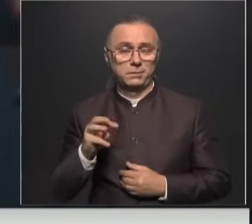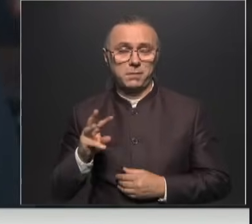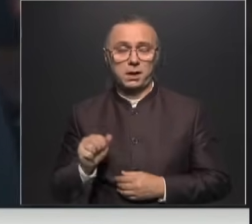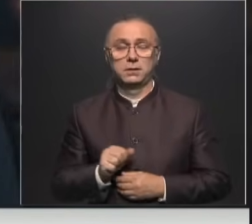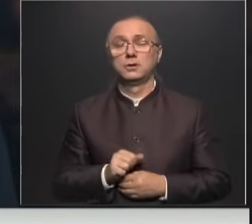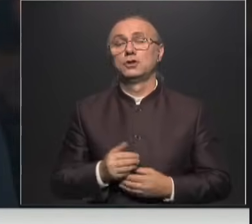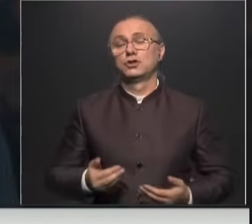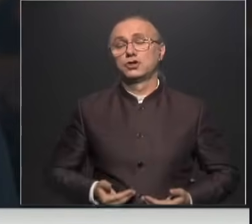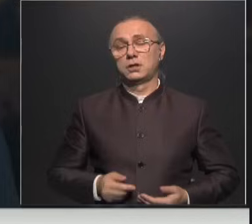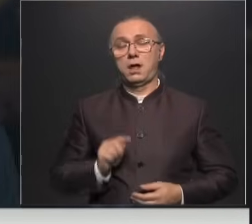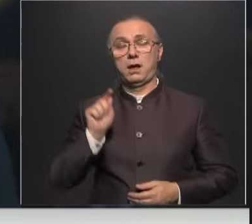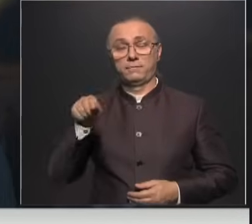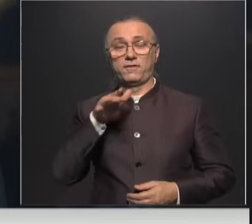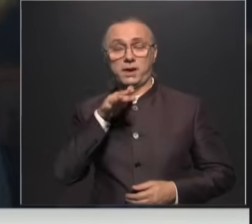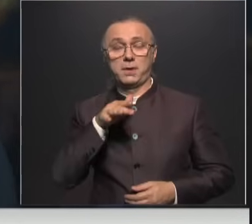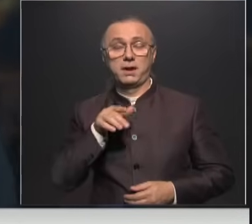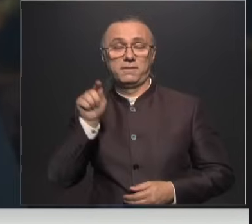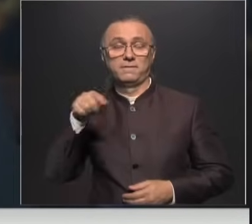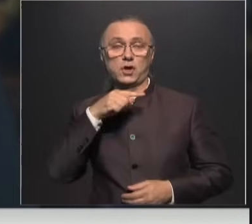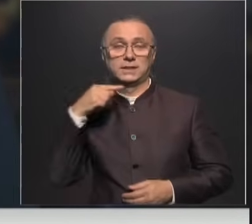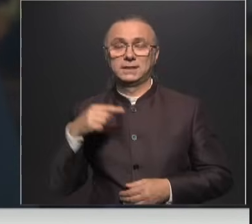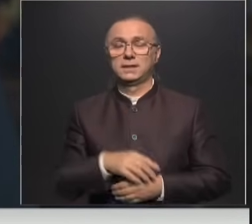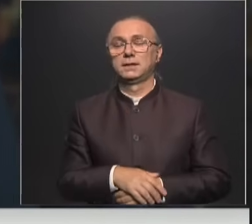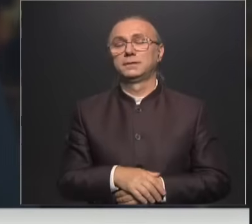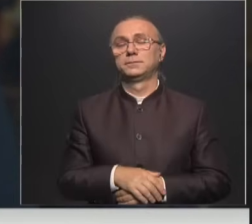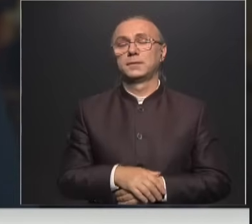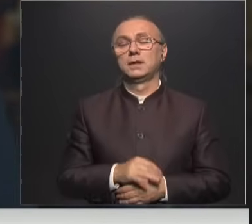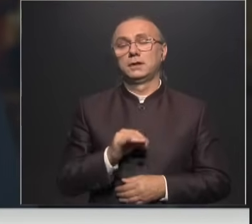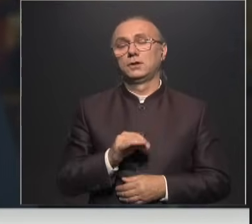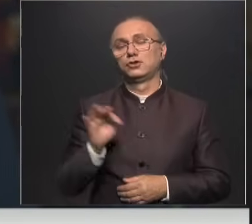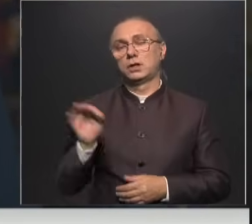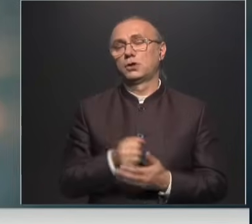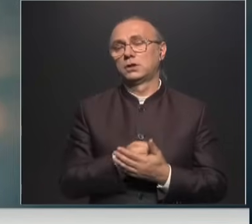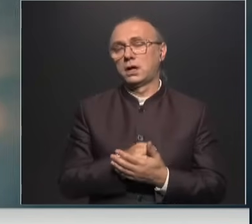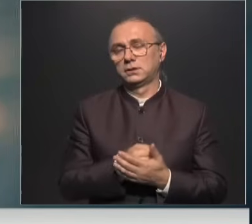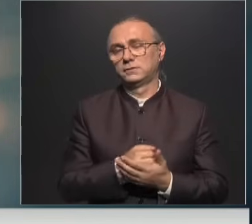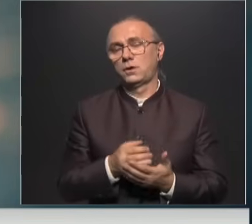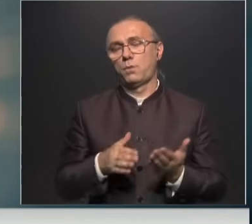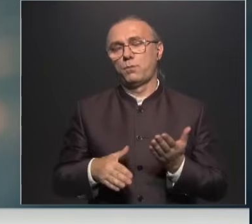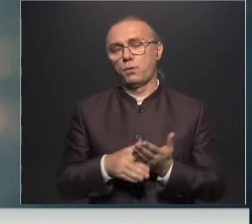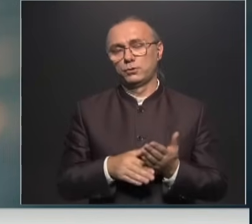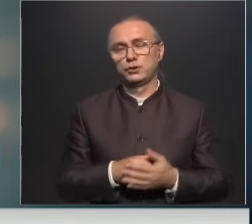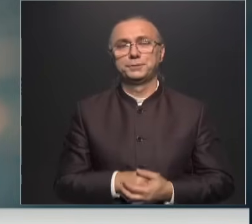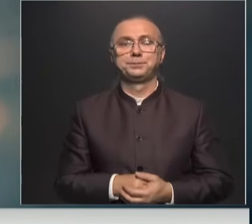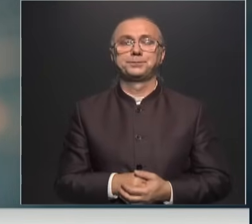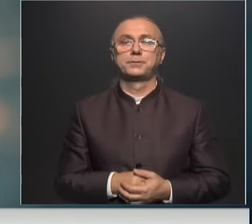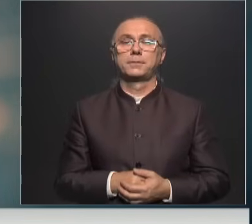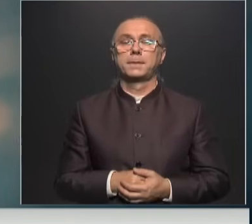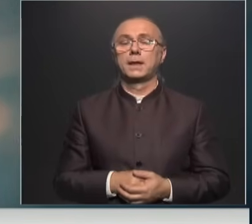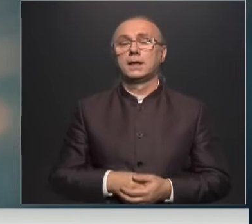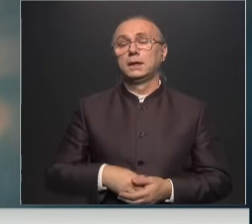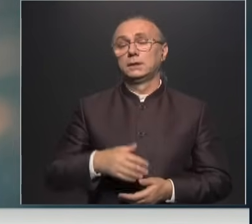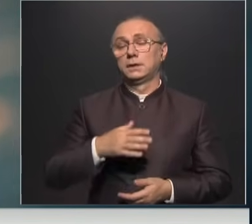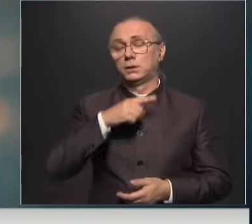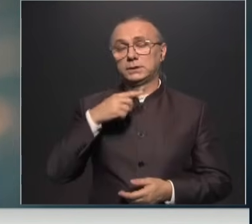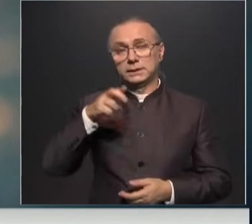время в России, и святитель часто ходатайствовал царю о помощи для нее. Начиная с Василия III, цари